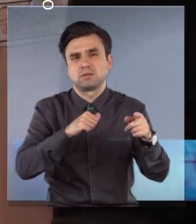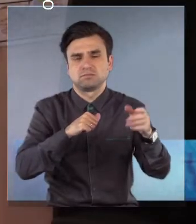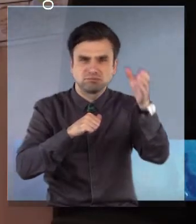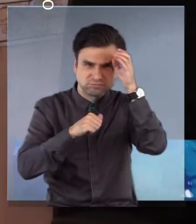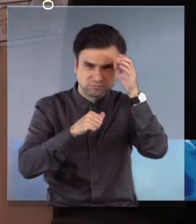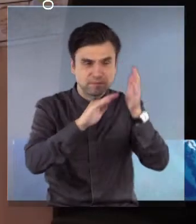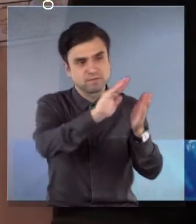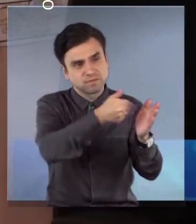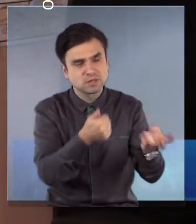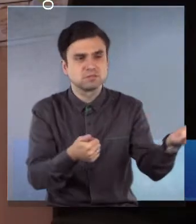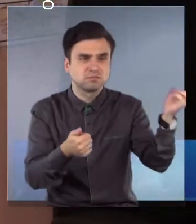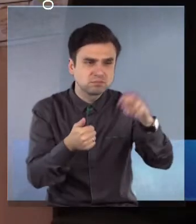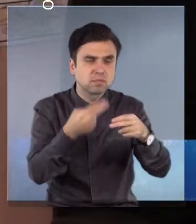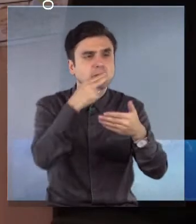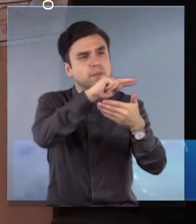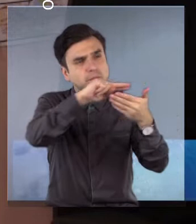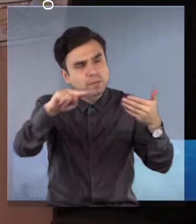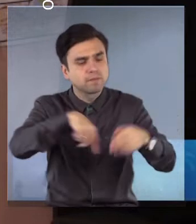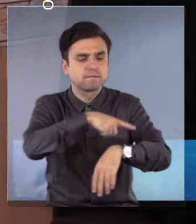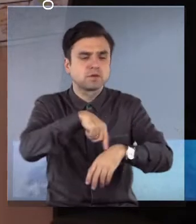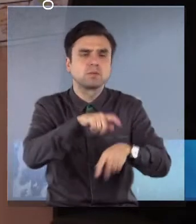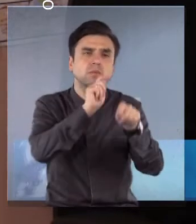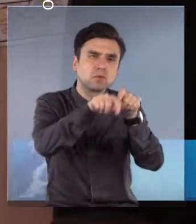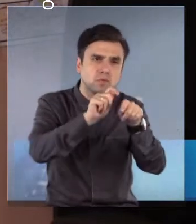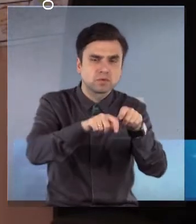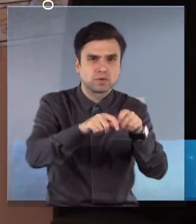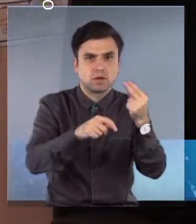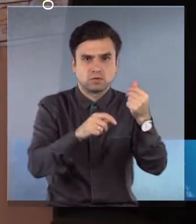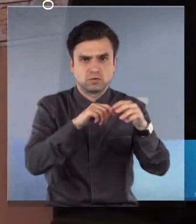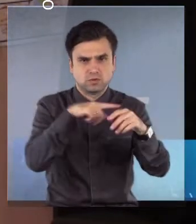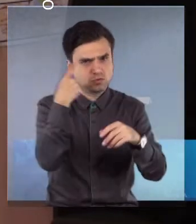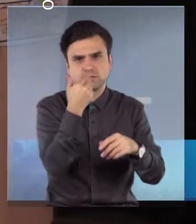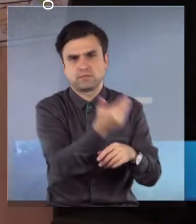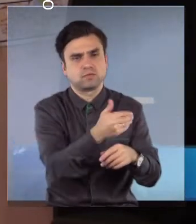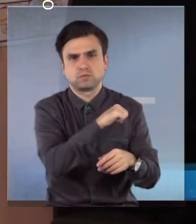пропоновано виконати штукатурення даної проблеми. А якщо він хоче